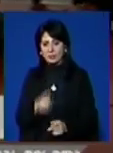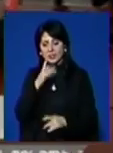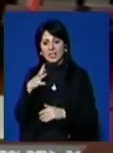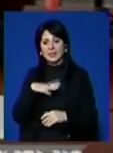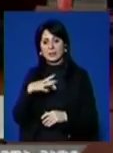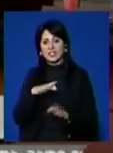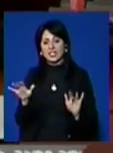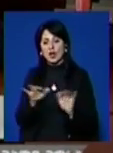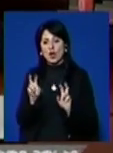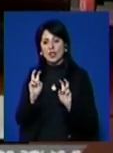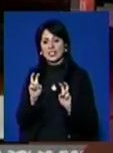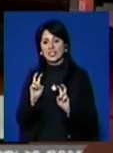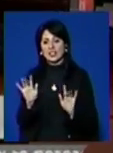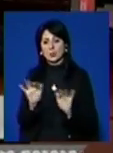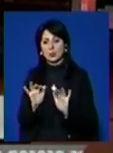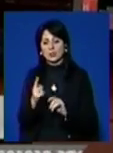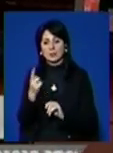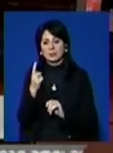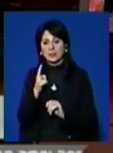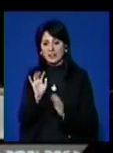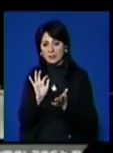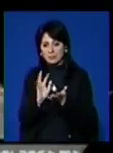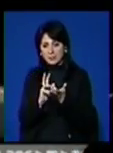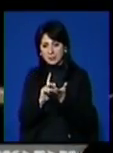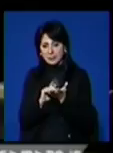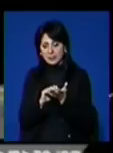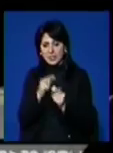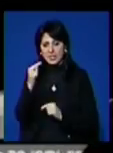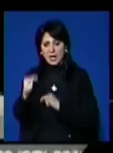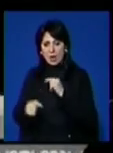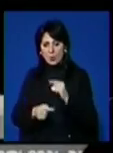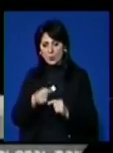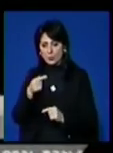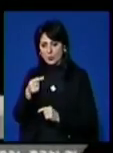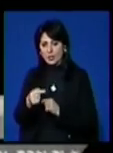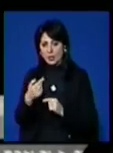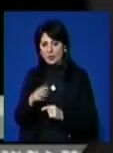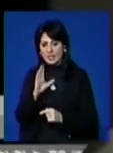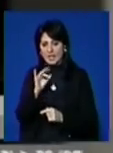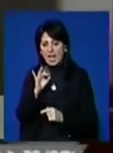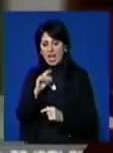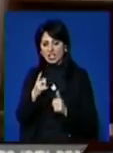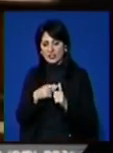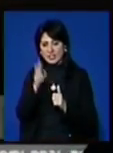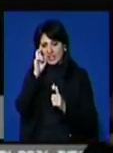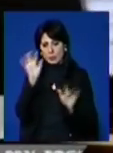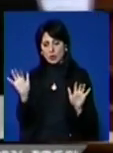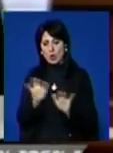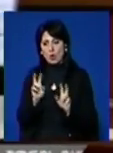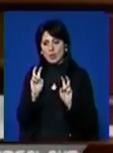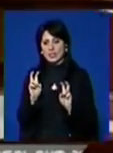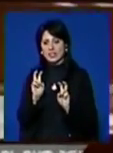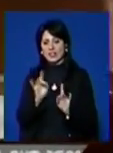რაც თბილისის კონსერვატორიაში მუსიკის პირველი ნოტები გაისმა საუკუნე გავიდა. ვანო სარაჯიშვილის სახელმწიფო